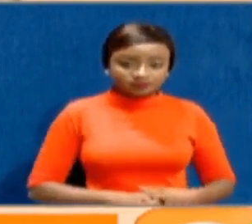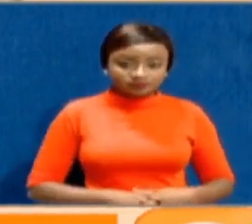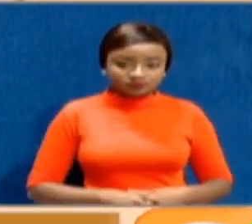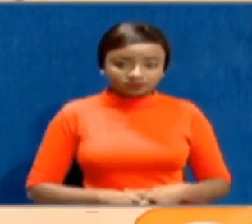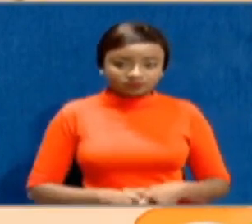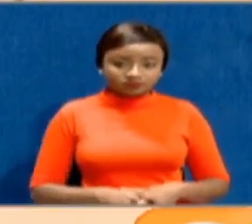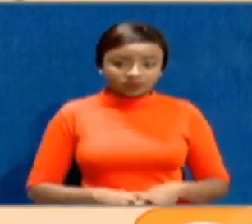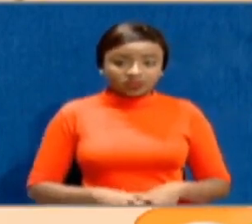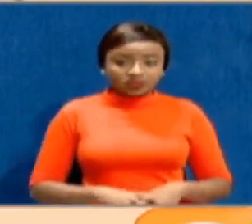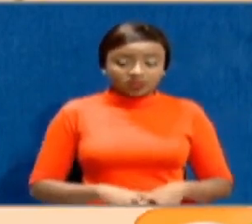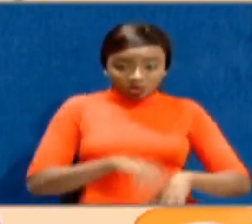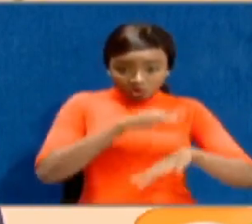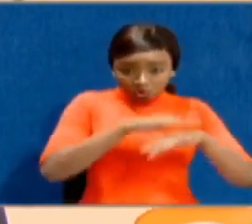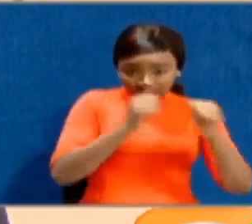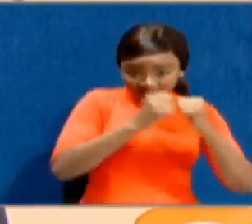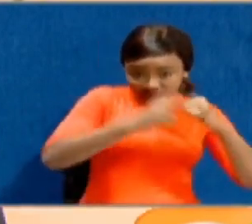on or before